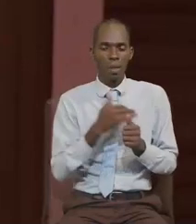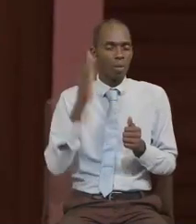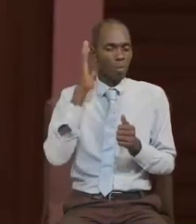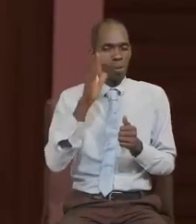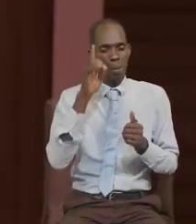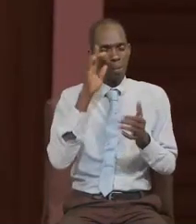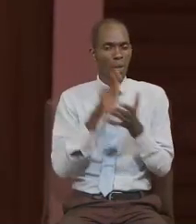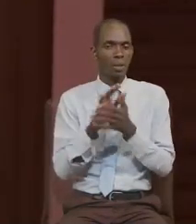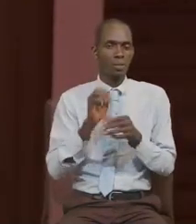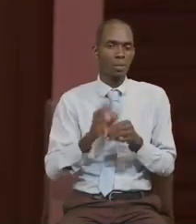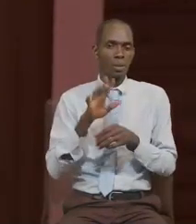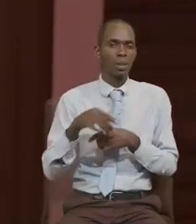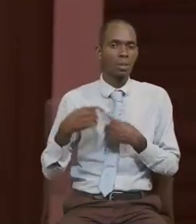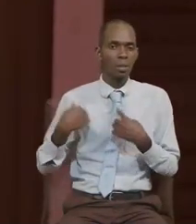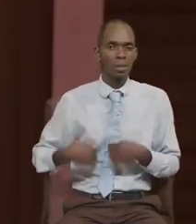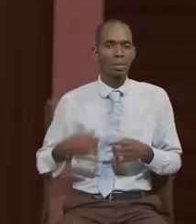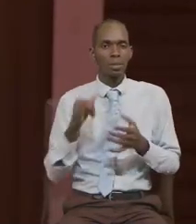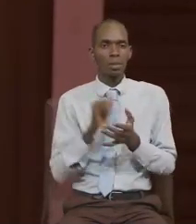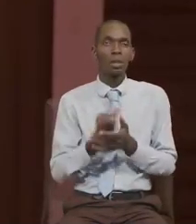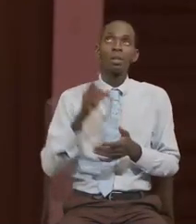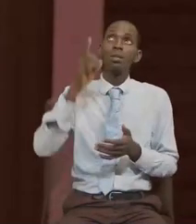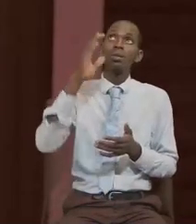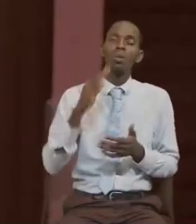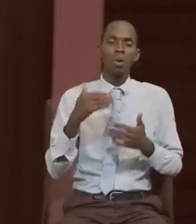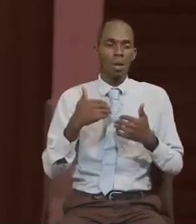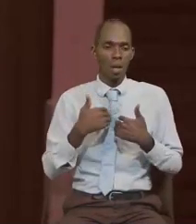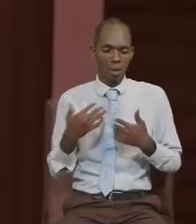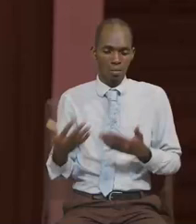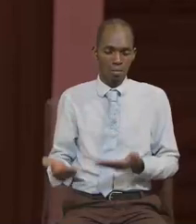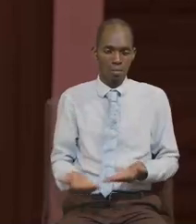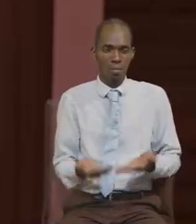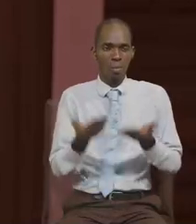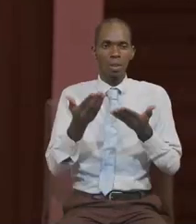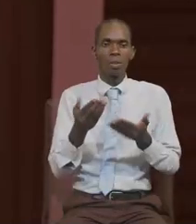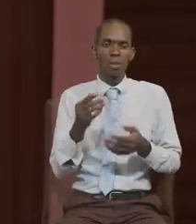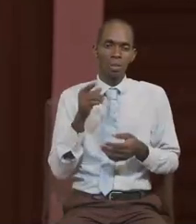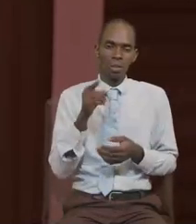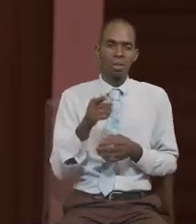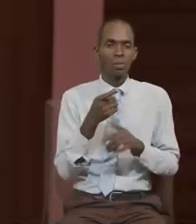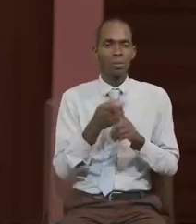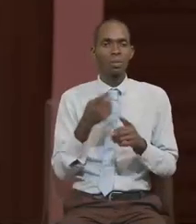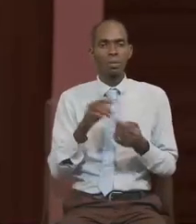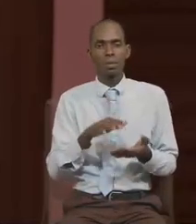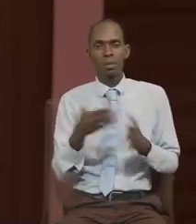Dieu l'a ressuscité des morts, tu seras sauvé.